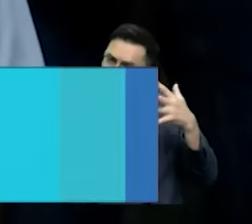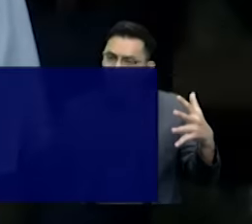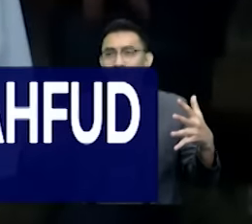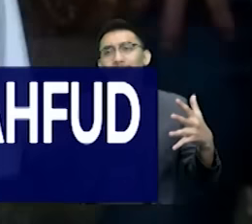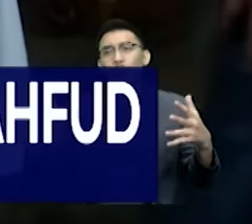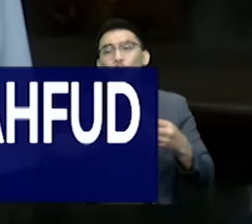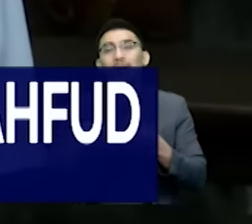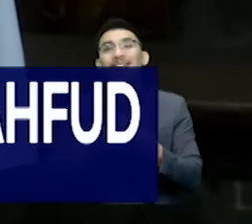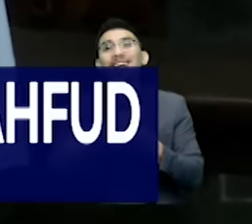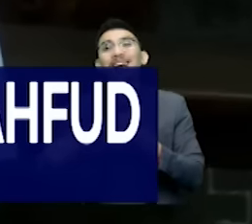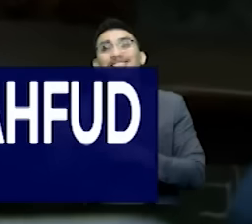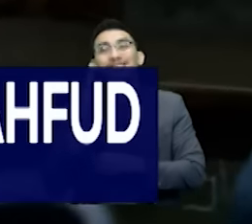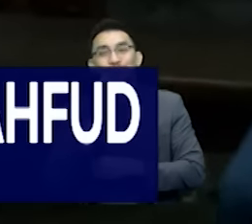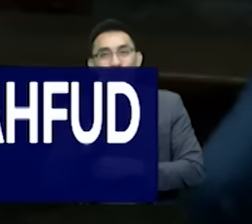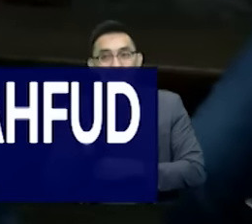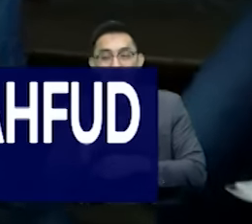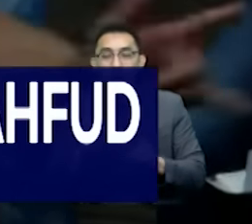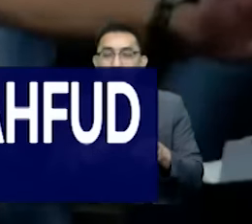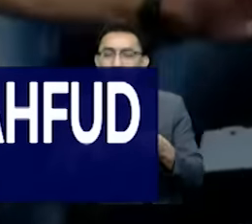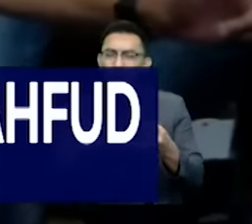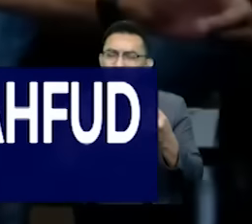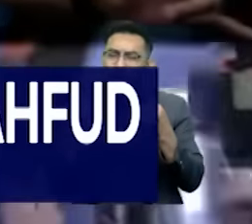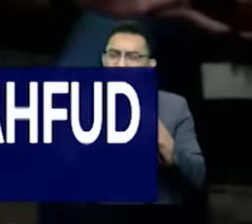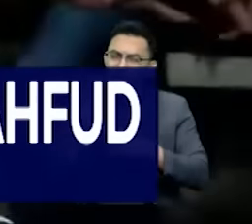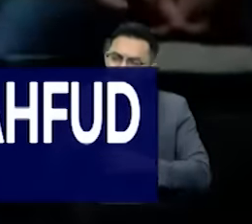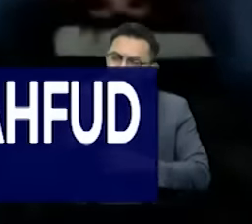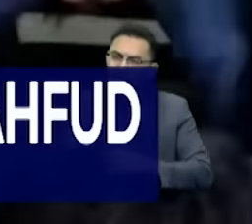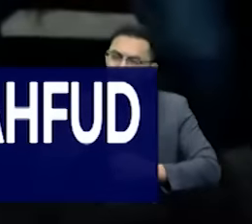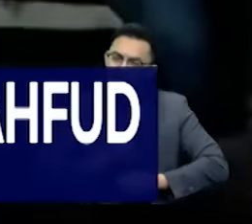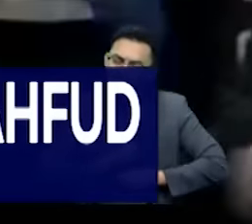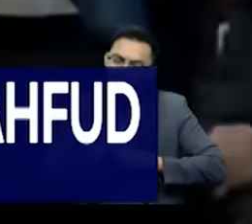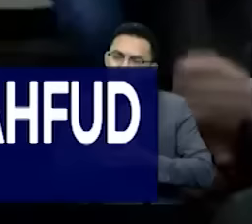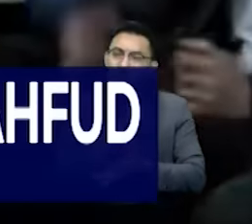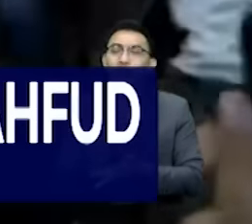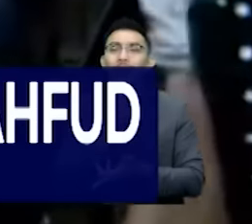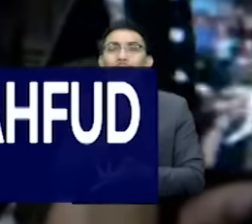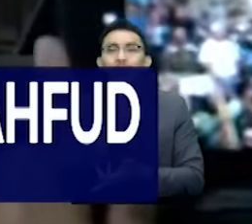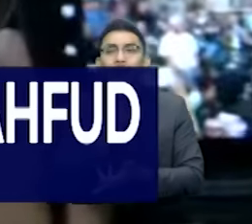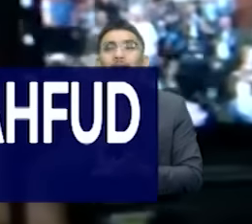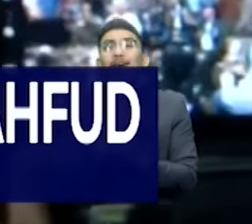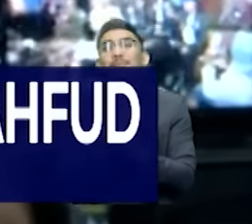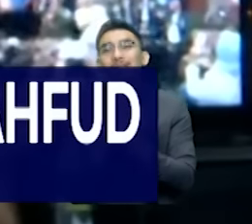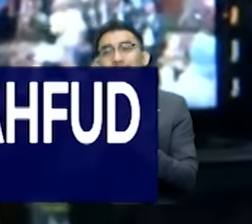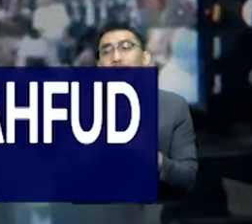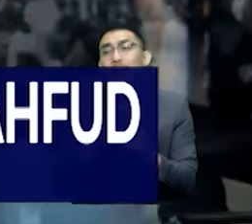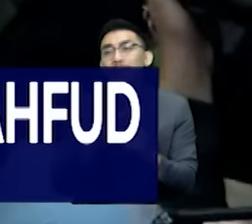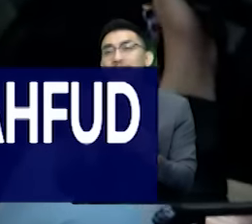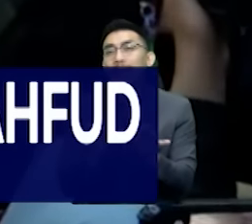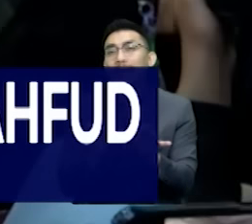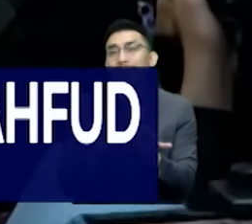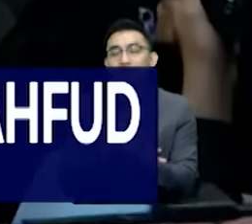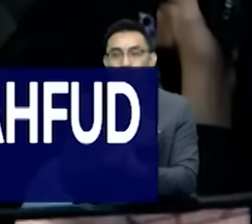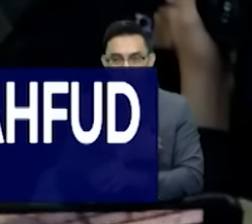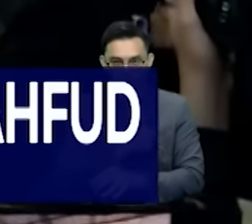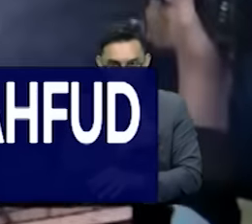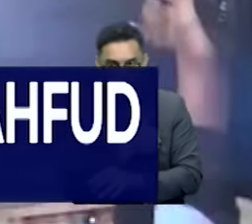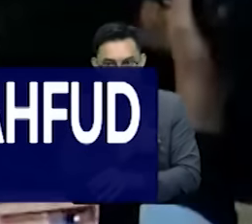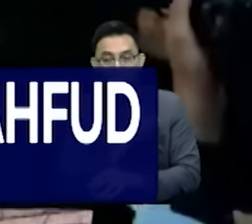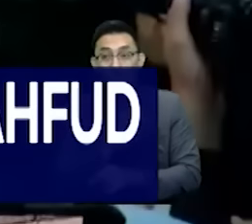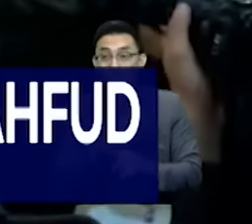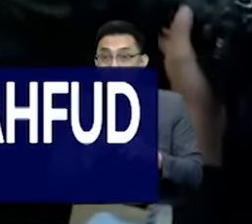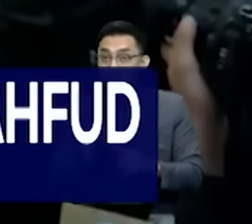Lagu-lagu Slank kerap menyuarakan aspirasi rakyat dan kritik sosial. Selama 2 periode pemerintahan, grup band yang